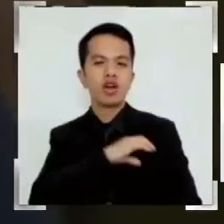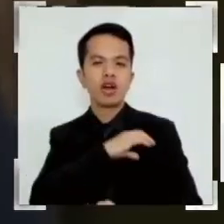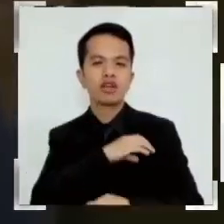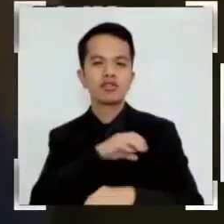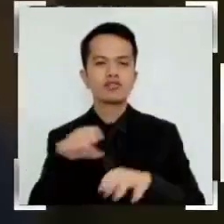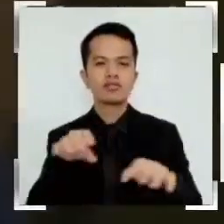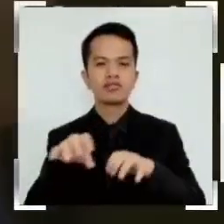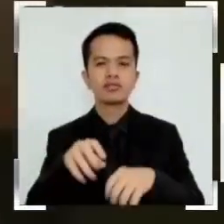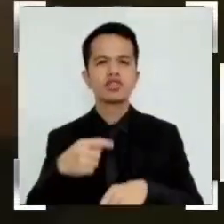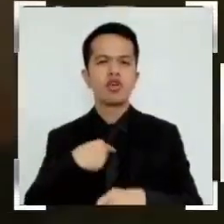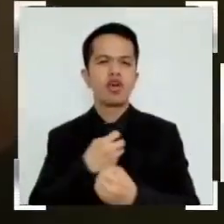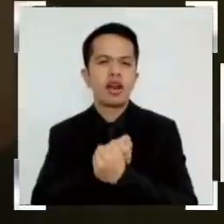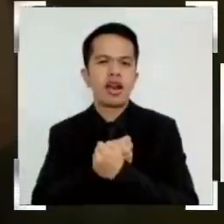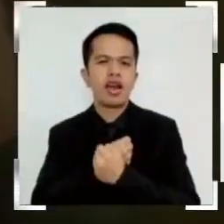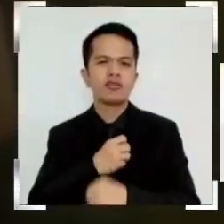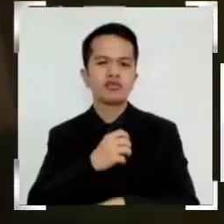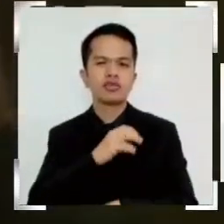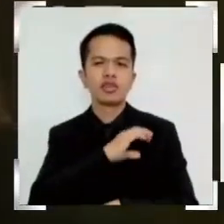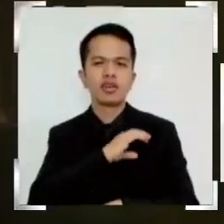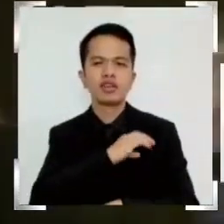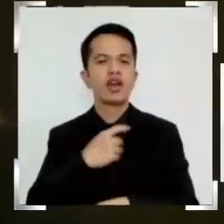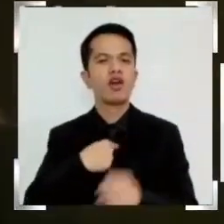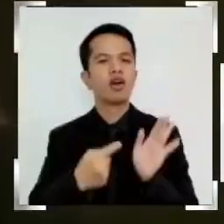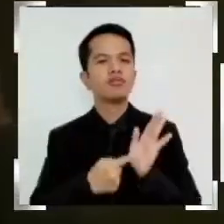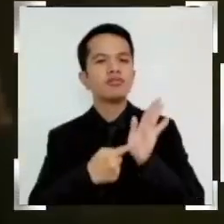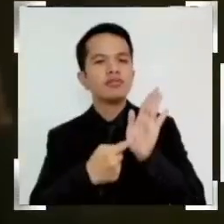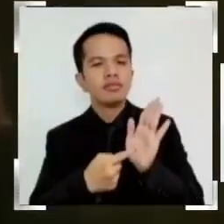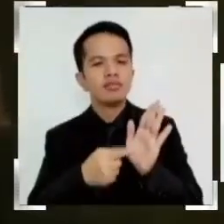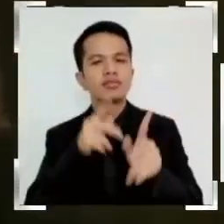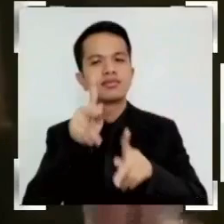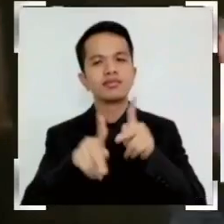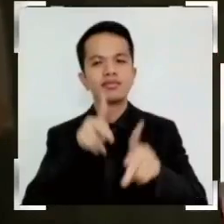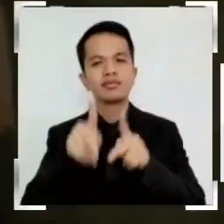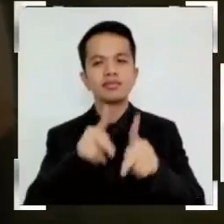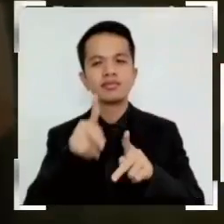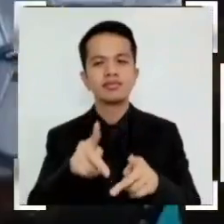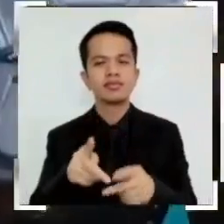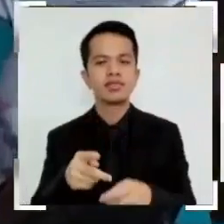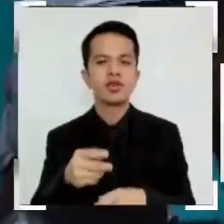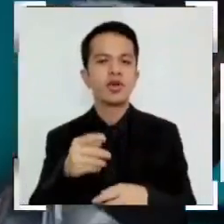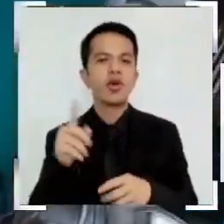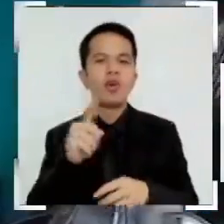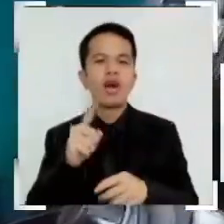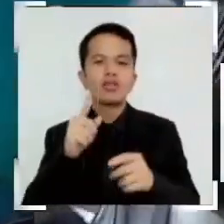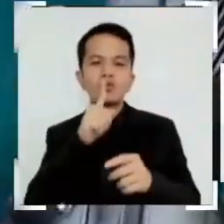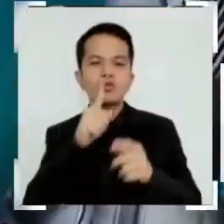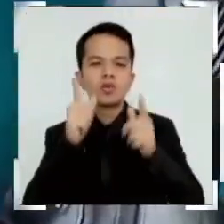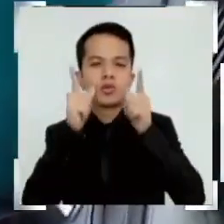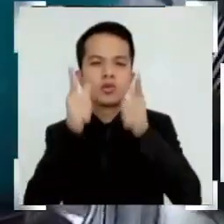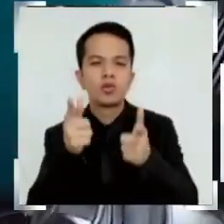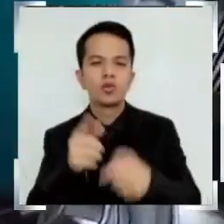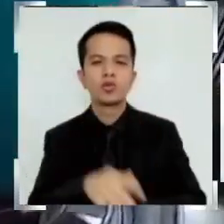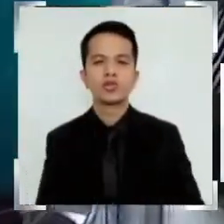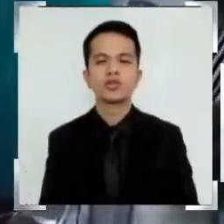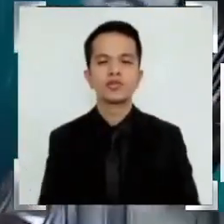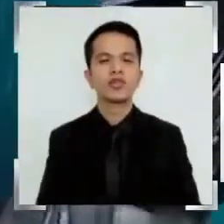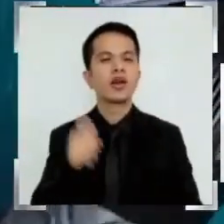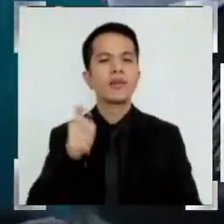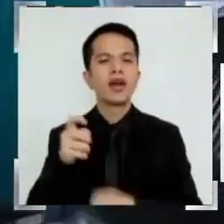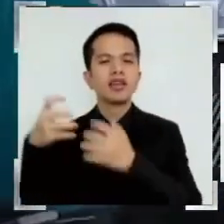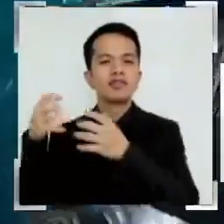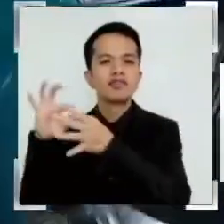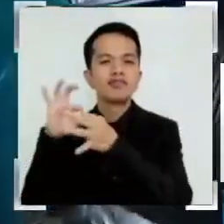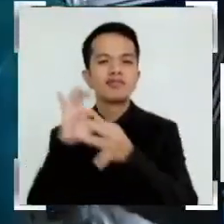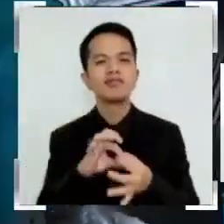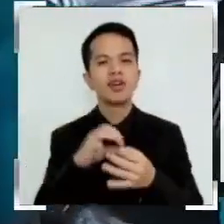want to show people how Reyna will look like in real life. Kailangan suitable yung outfit mo to portray